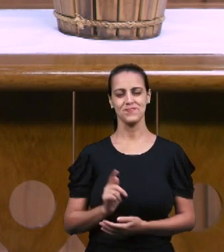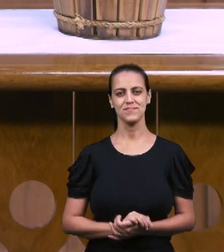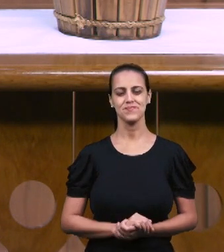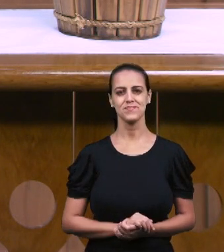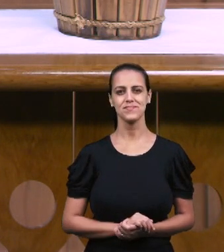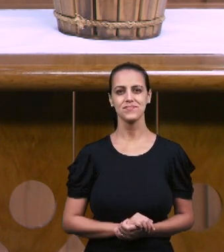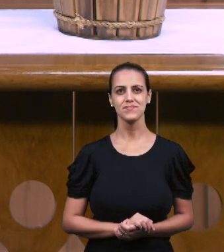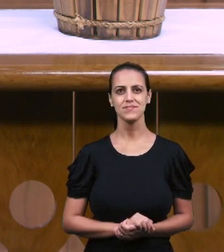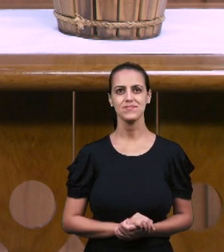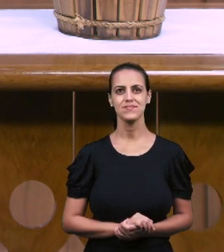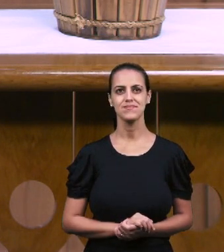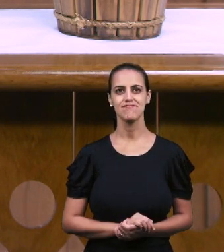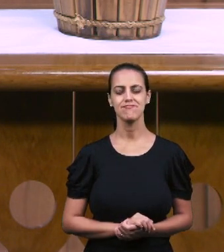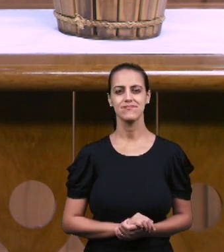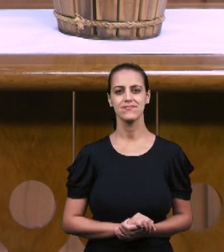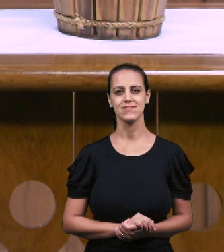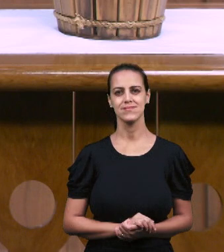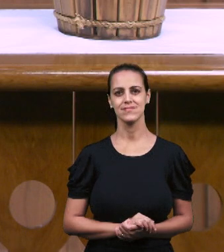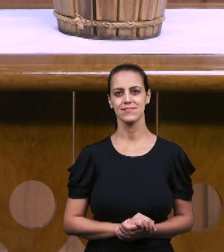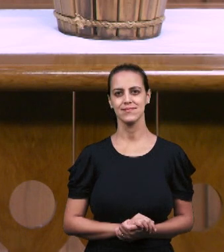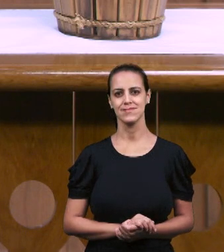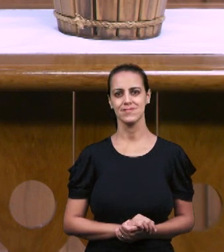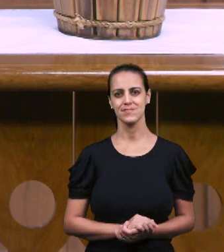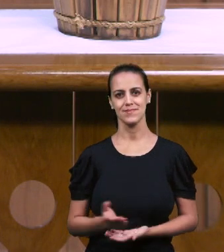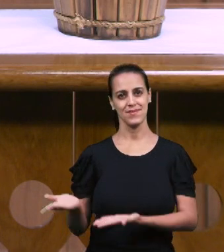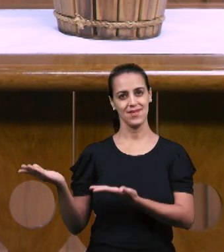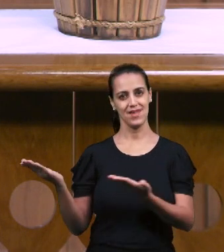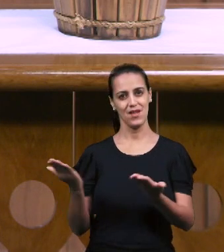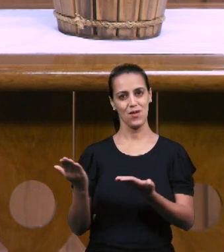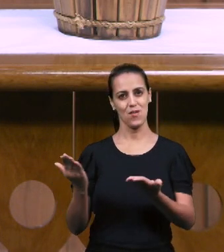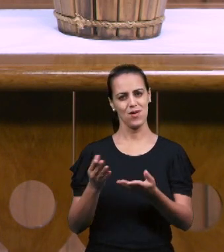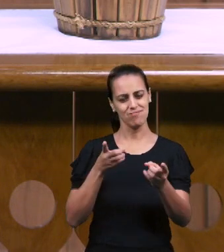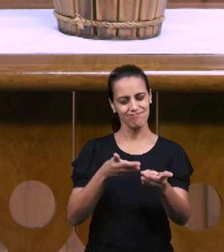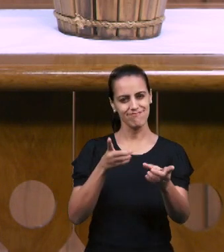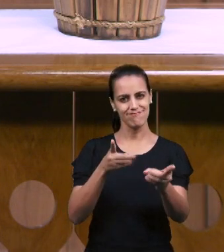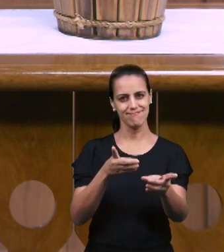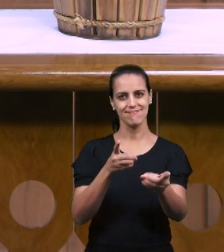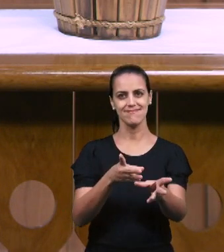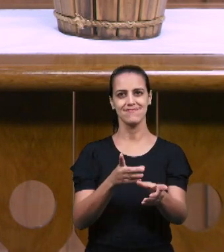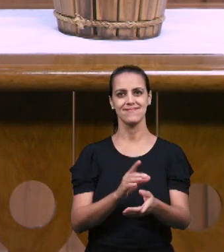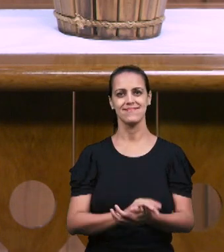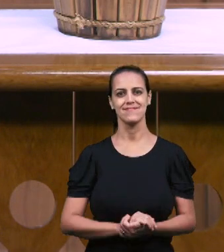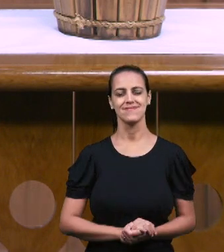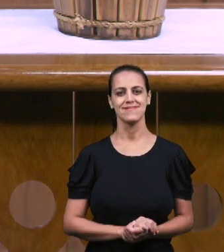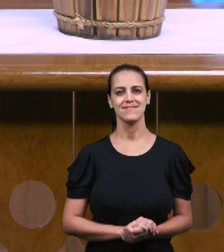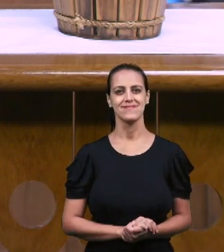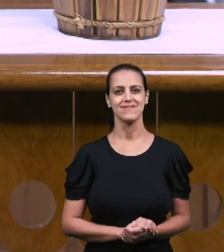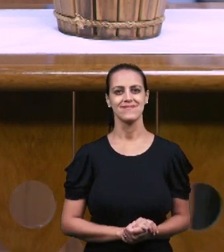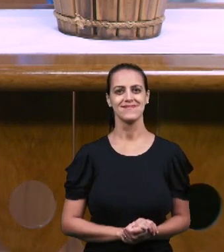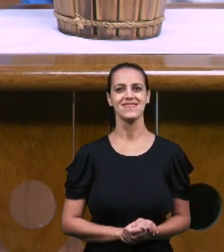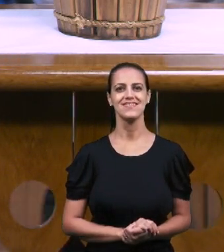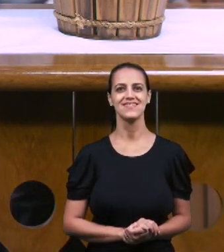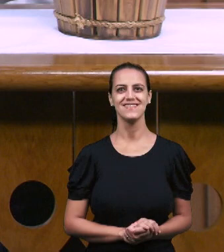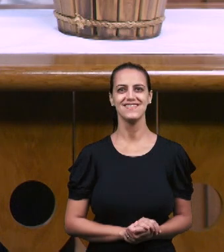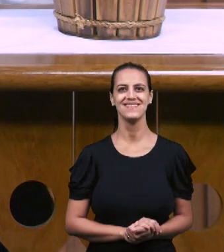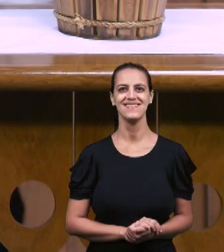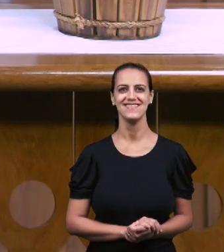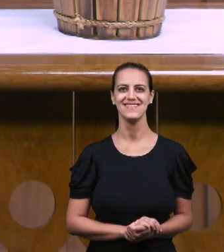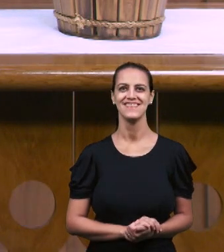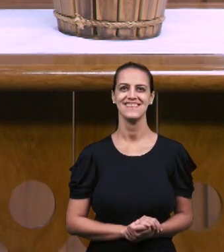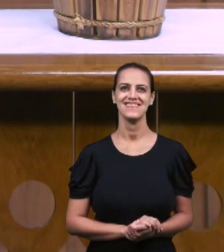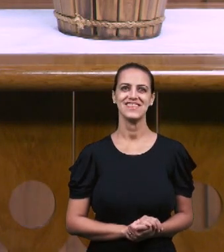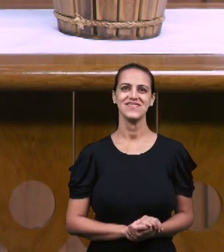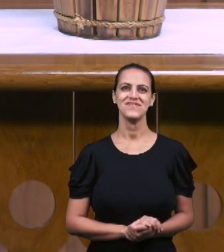va prendre la parole maintenant pour donner l'enseignement doctrinaire ce matin. Pasteur Jodetti.